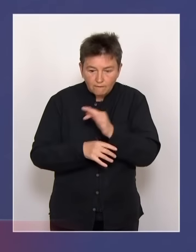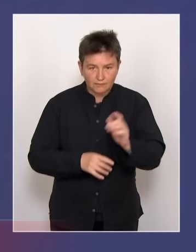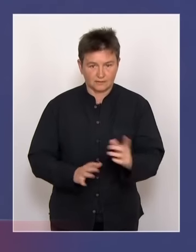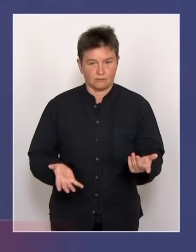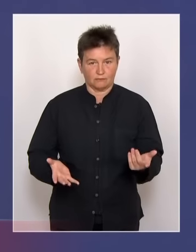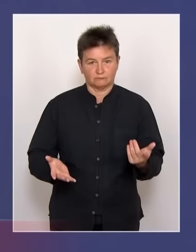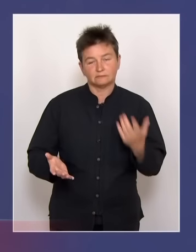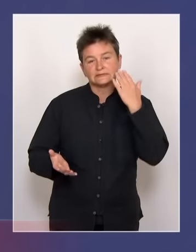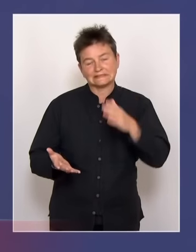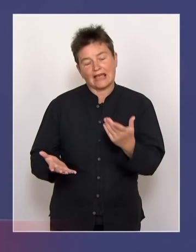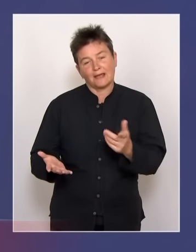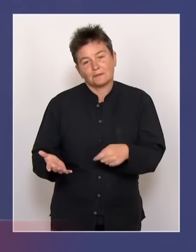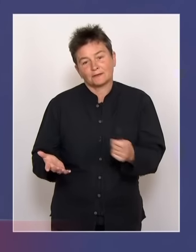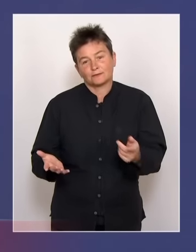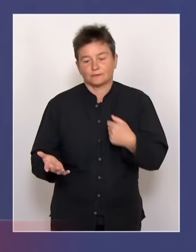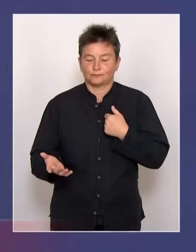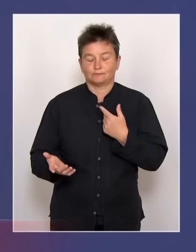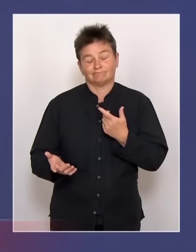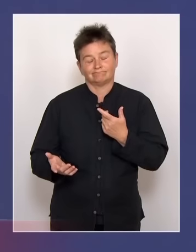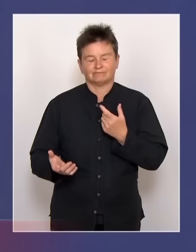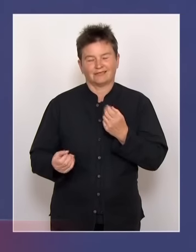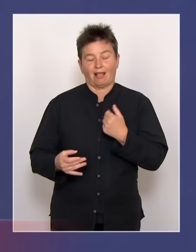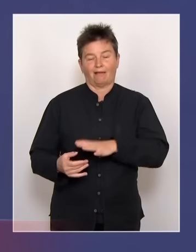vous savez pourtant combien nous aimons être chevins